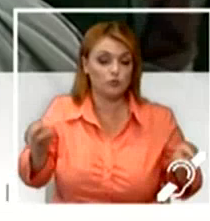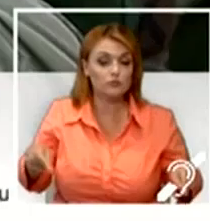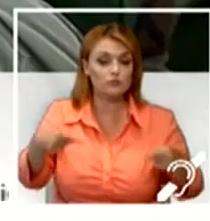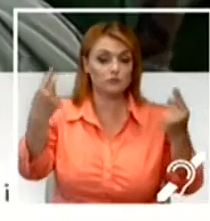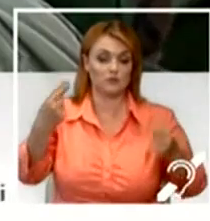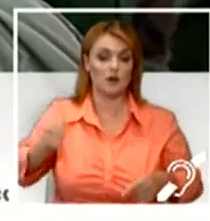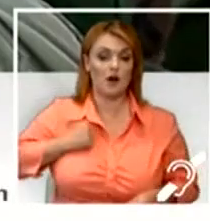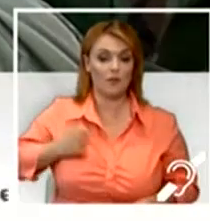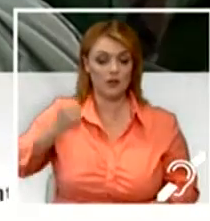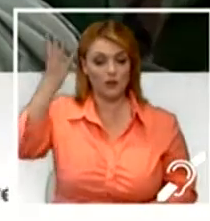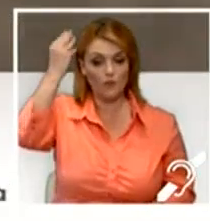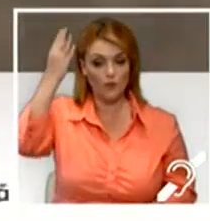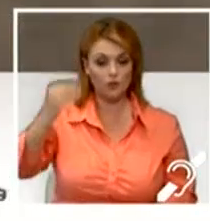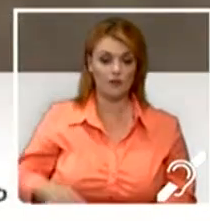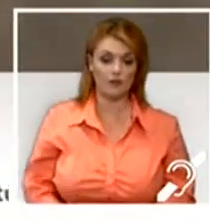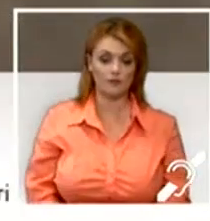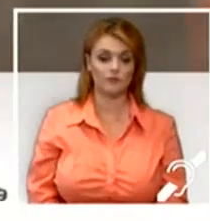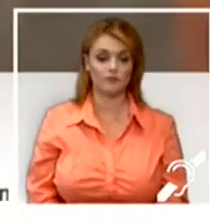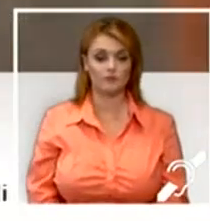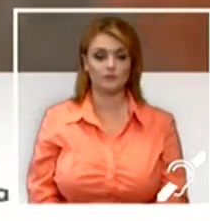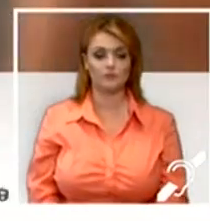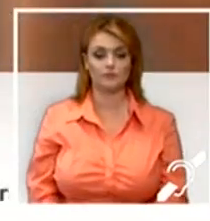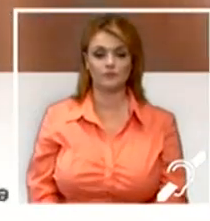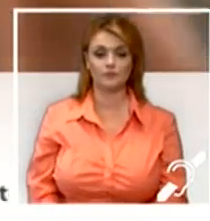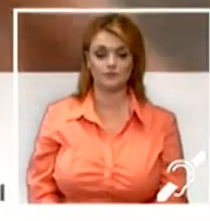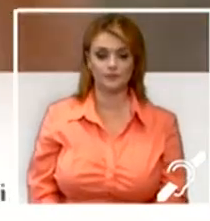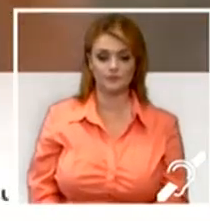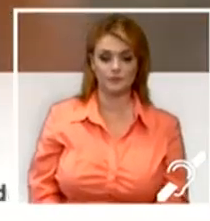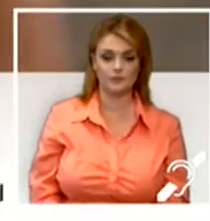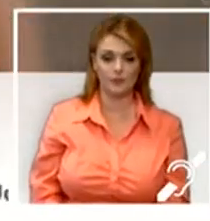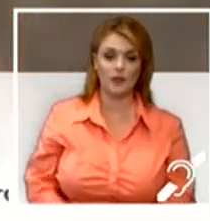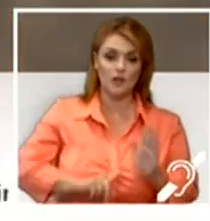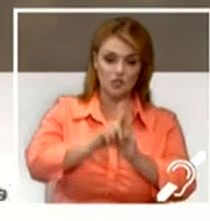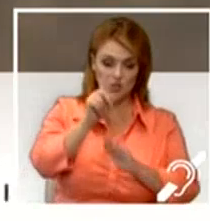încât acestea să se regăsească în sprijinul de care va beneficia statul în perioada